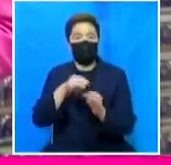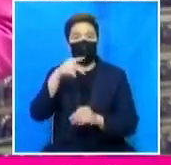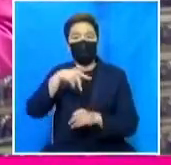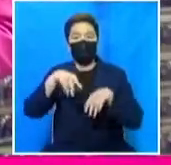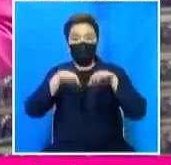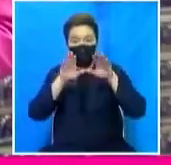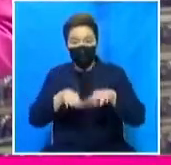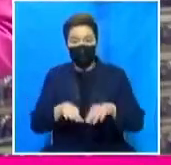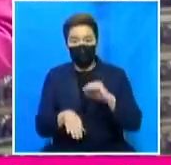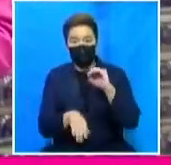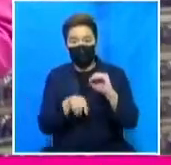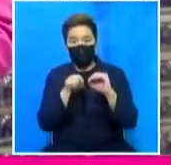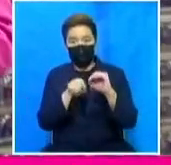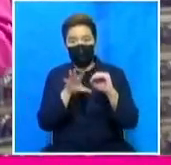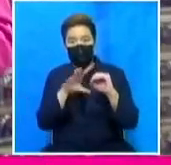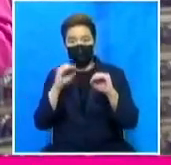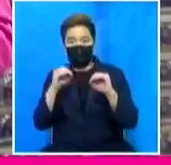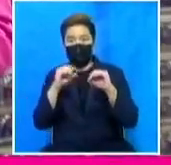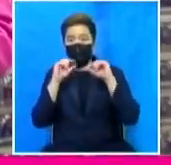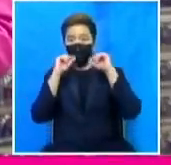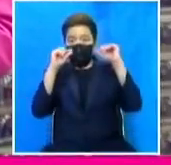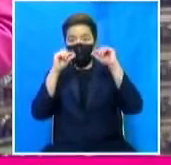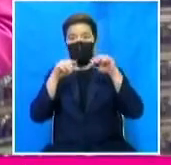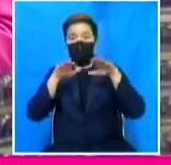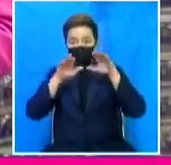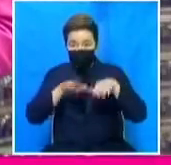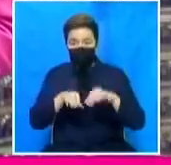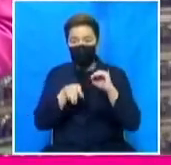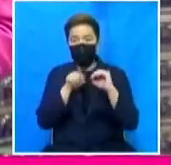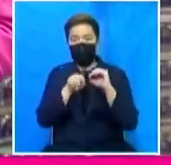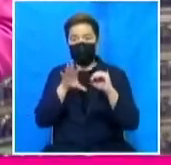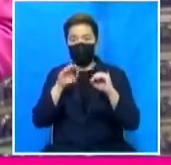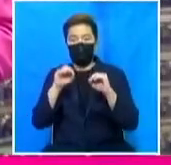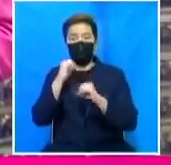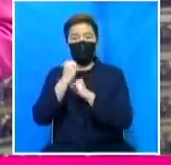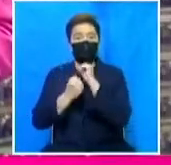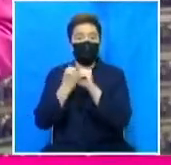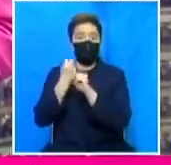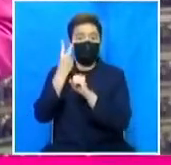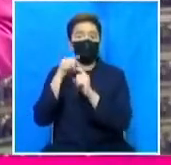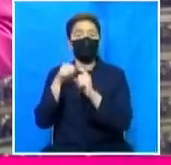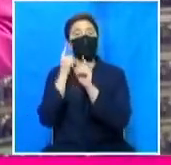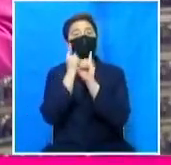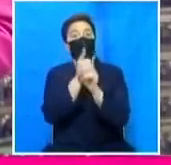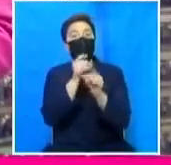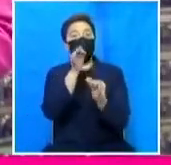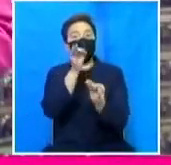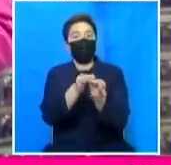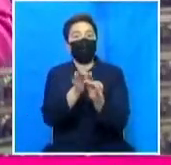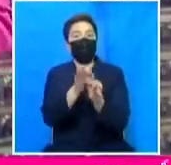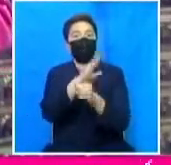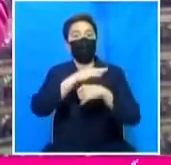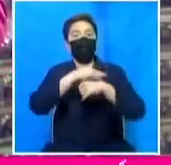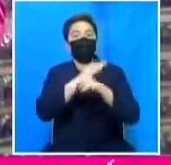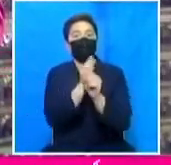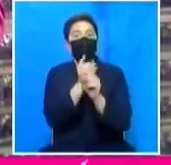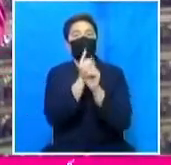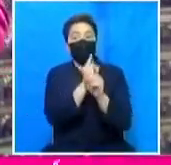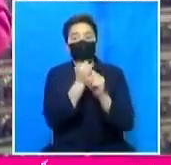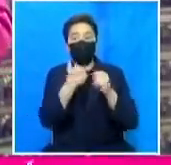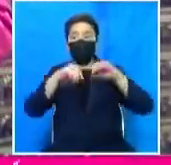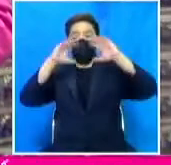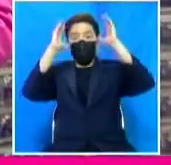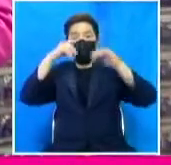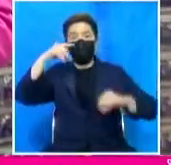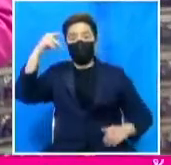ง 0.50% ต่อปีส่วนปีที่2เป็นต้นไปใช้อัตราดอกเบี้ยตามประกาศของธนาคารค่ะ โดยโปรโมชั่น